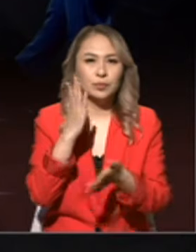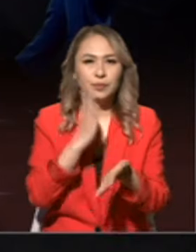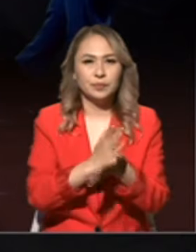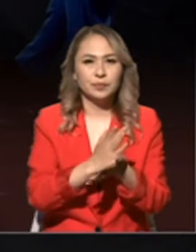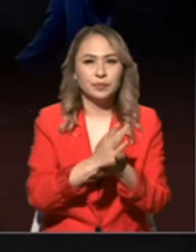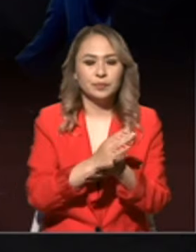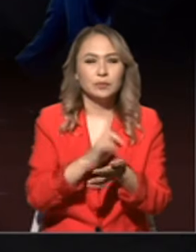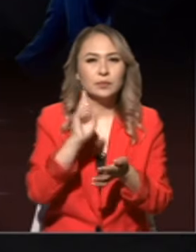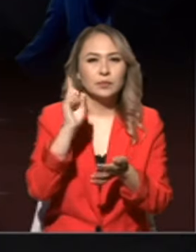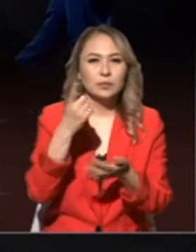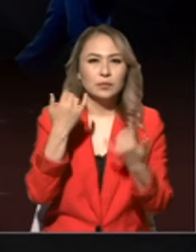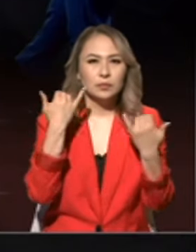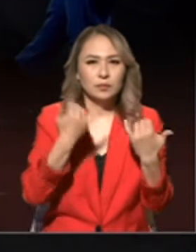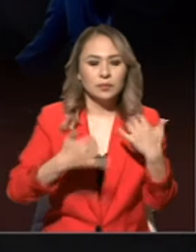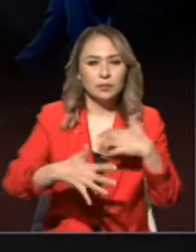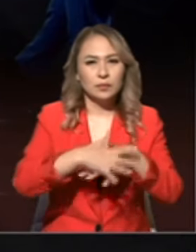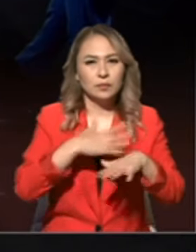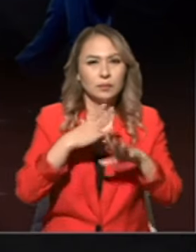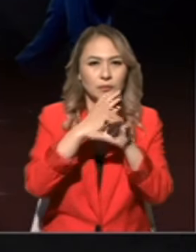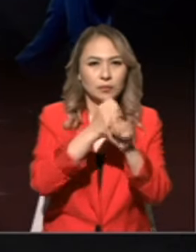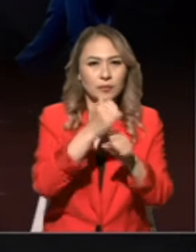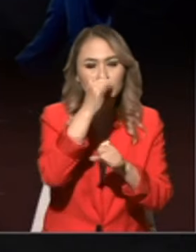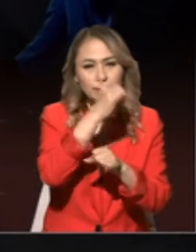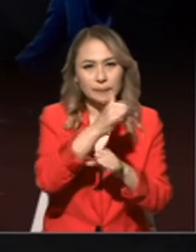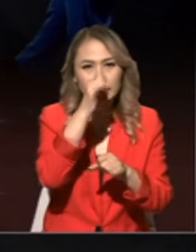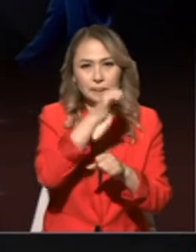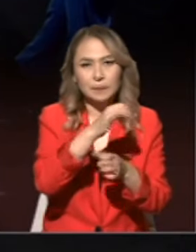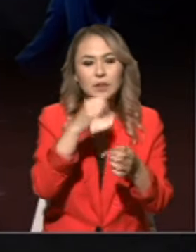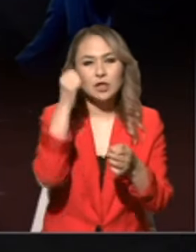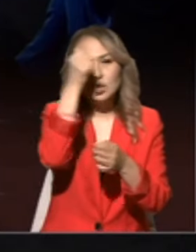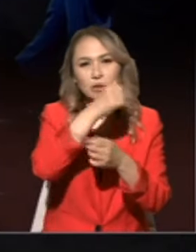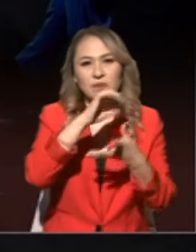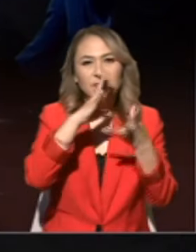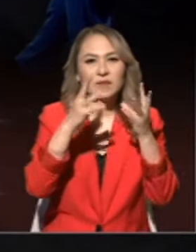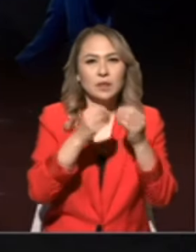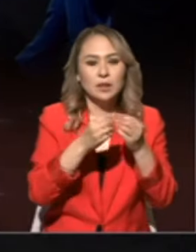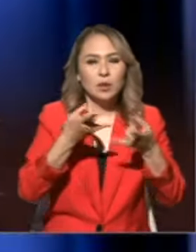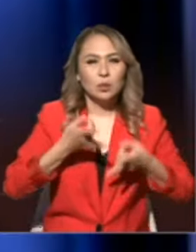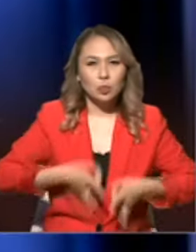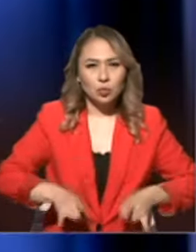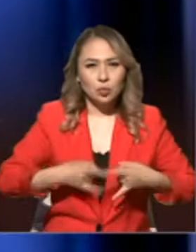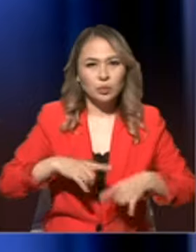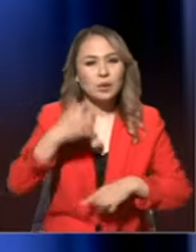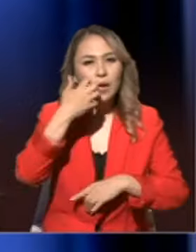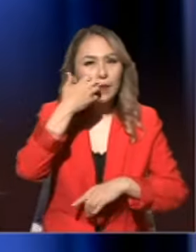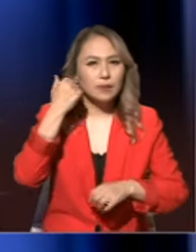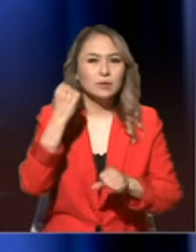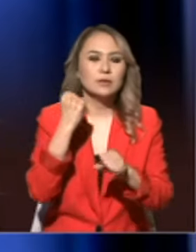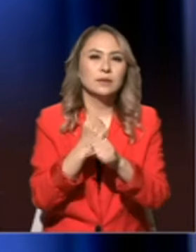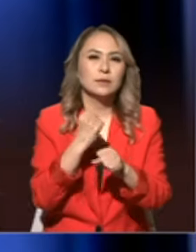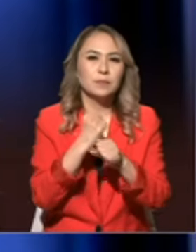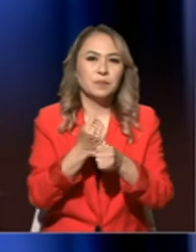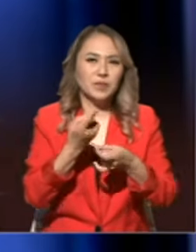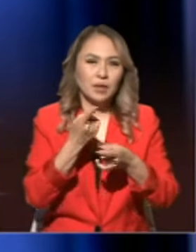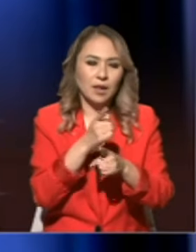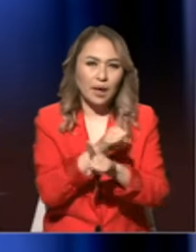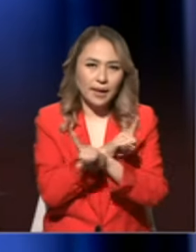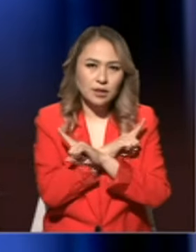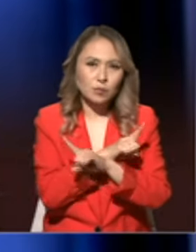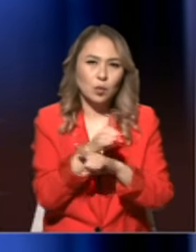халық. Неге ол жердегі халық азаймайды? Өйткені жылма жыл туудың арқасында жаңағы қайтыс болғандар